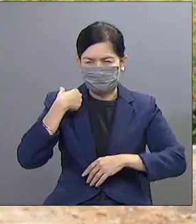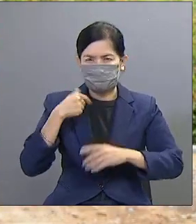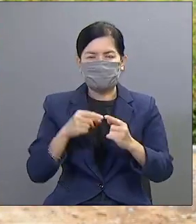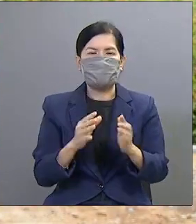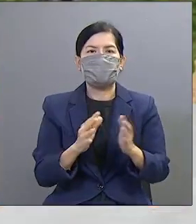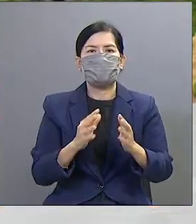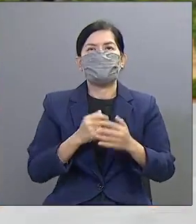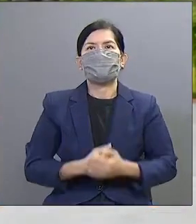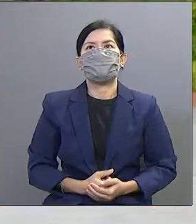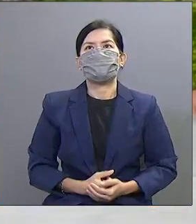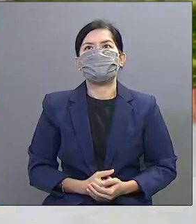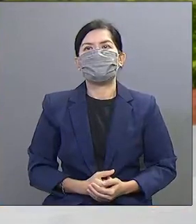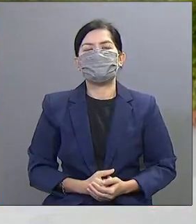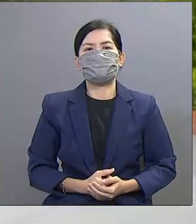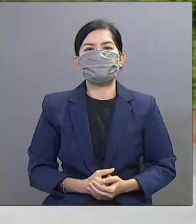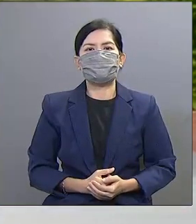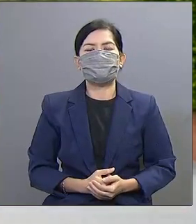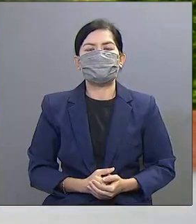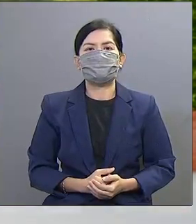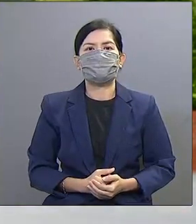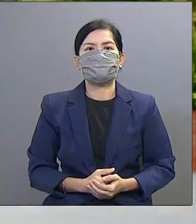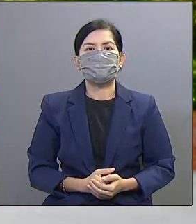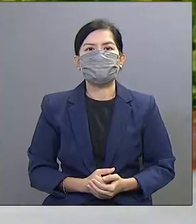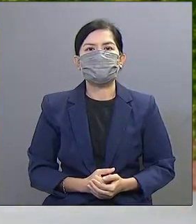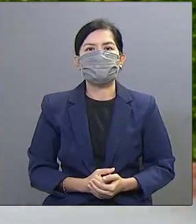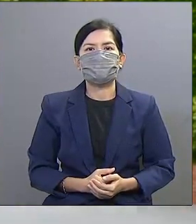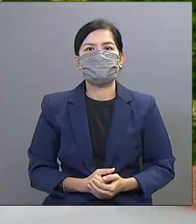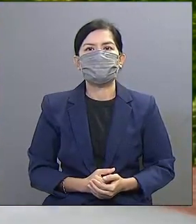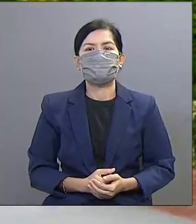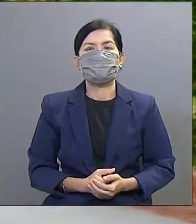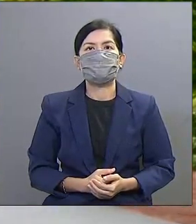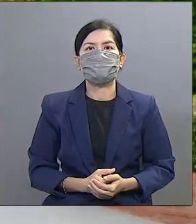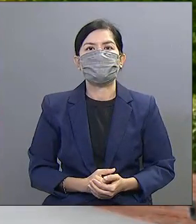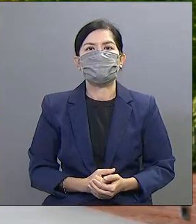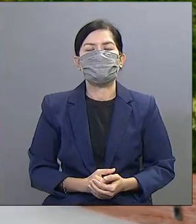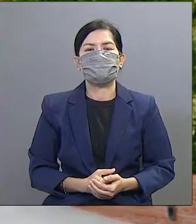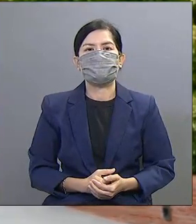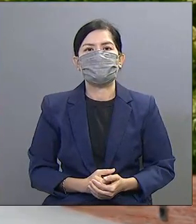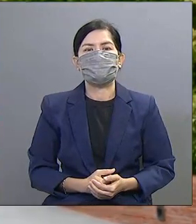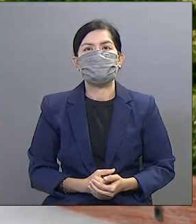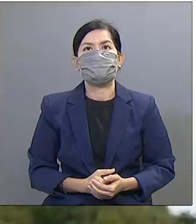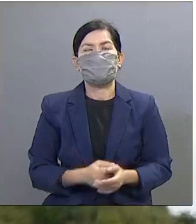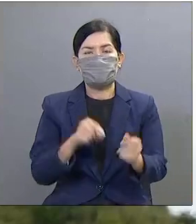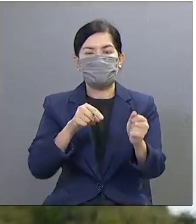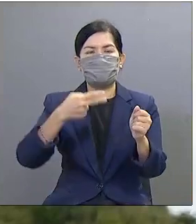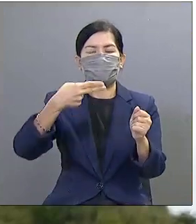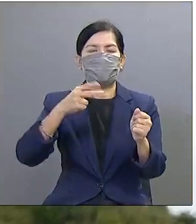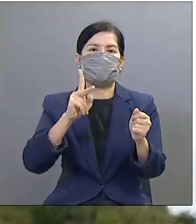ศรรมษaminopรแ